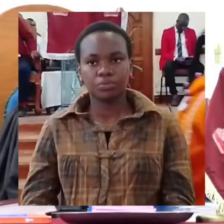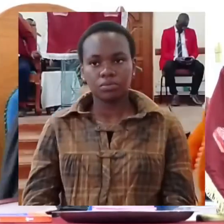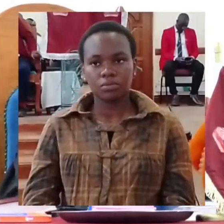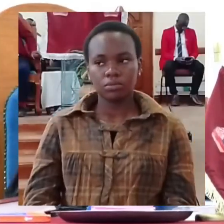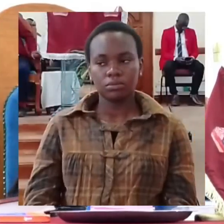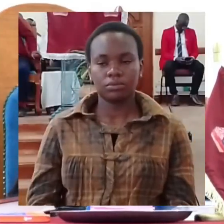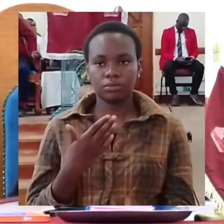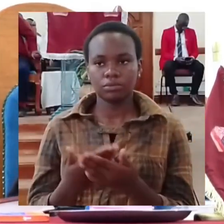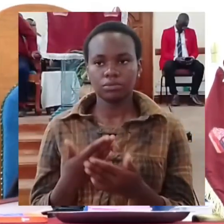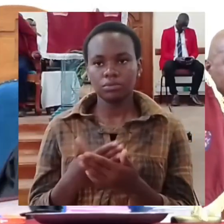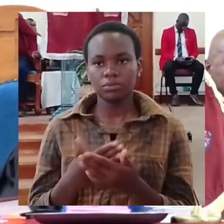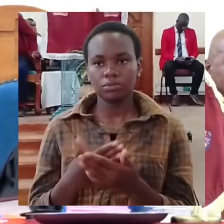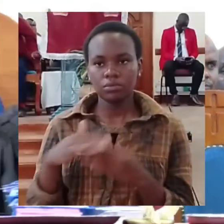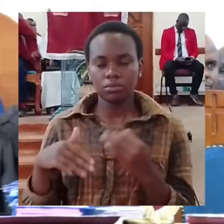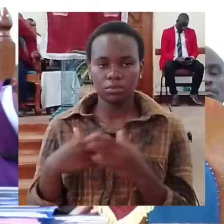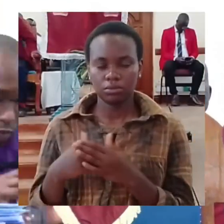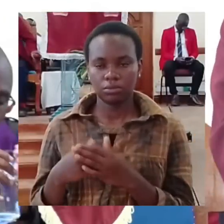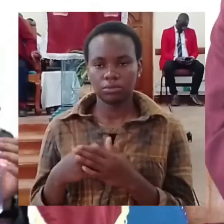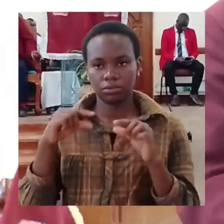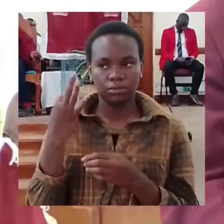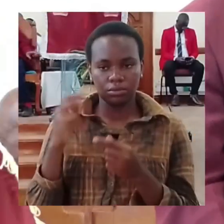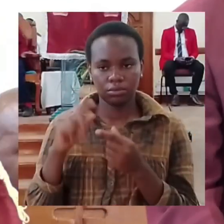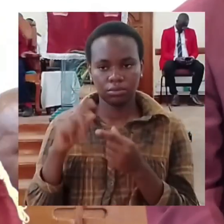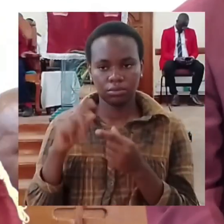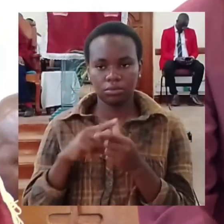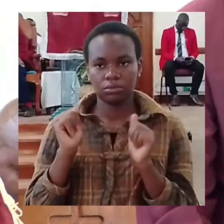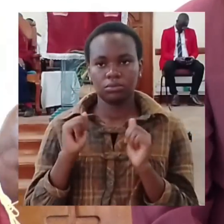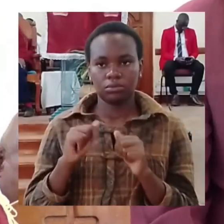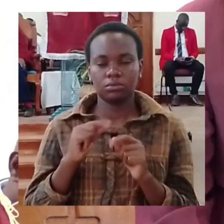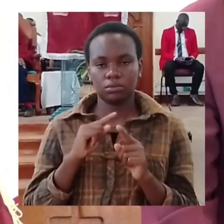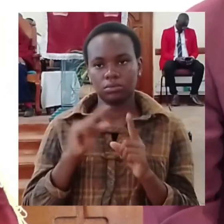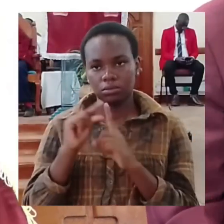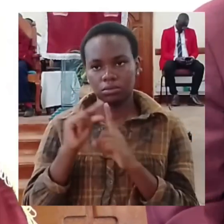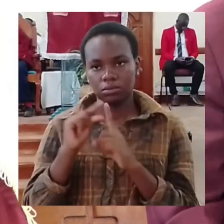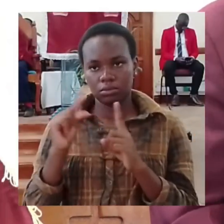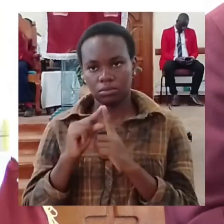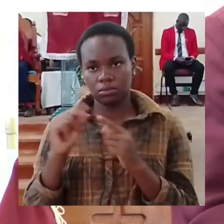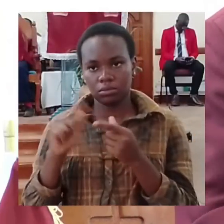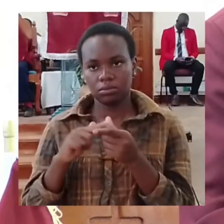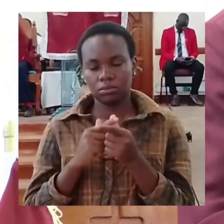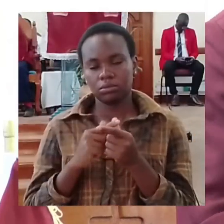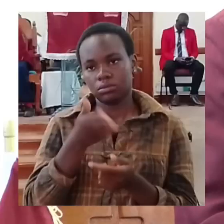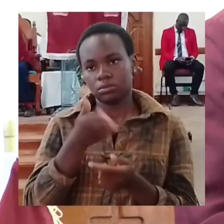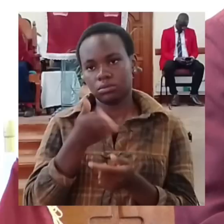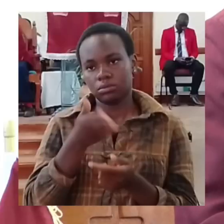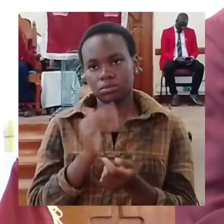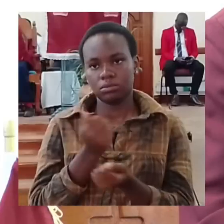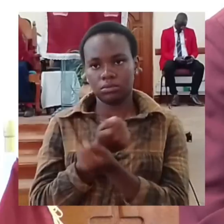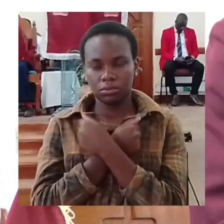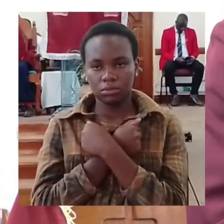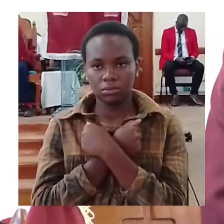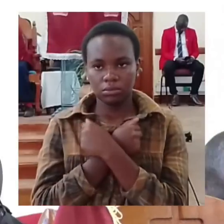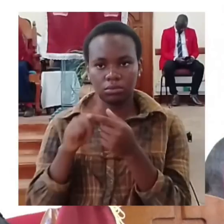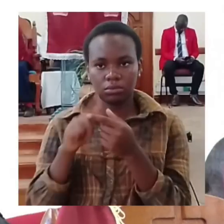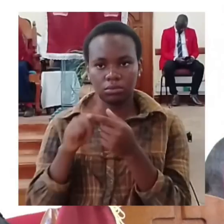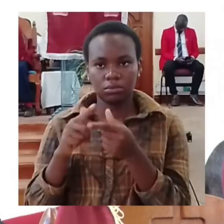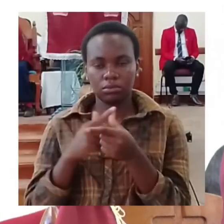Thank you mchungaji. Ciugo nĩ ciatwĩra atĩ Ngai nĩendete ngoro iria na mũndũ o wothe